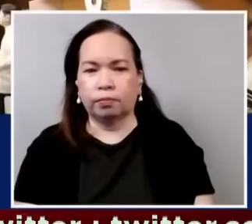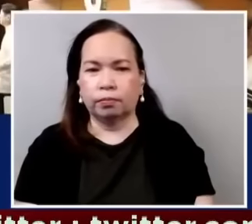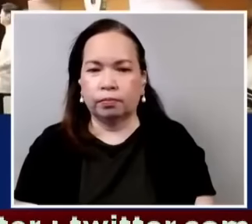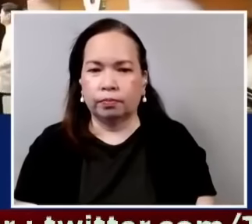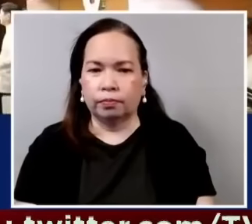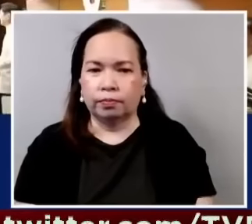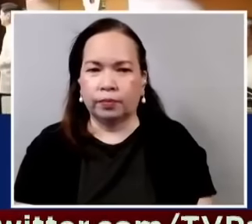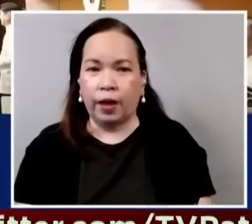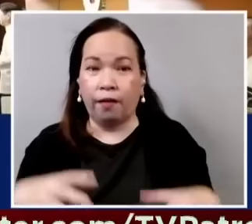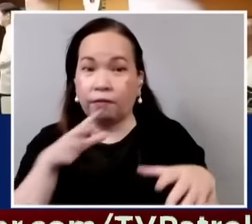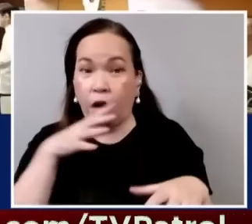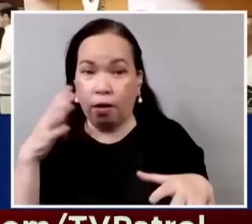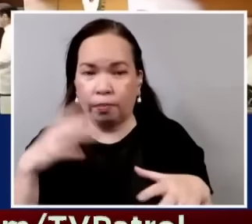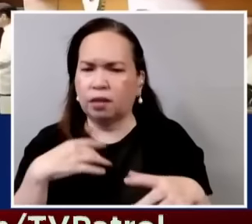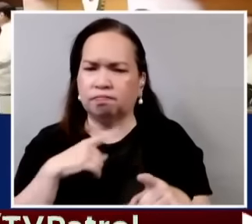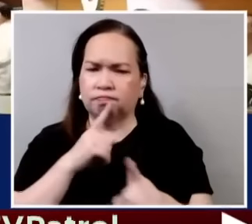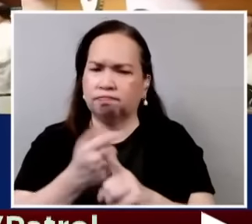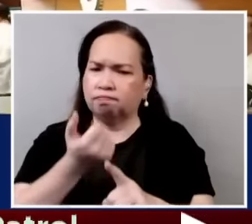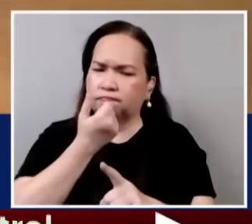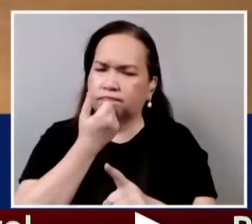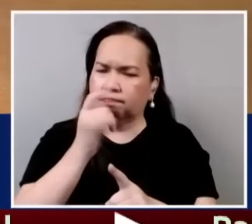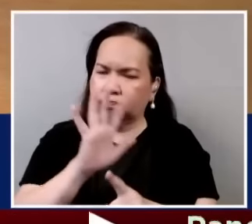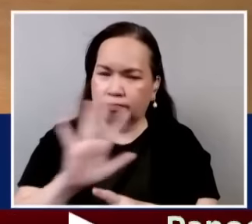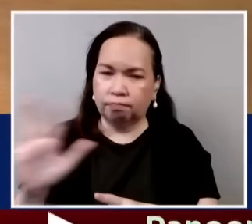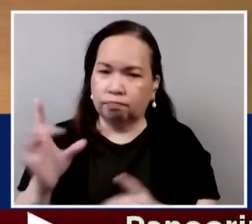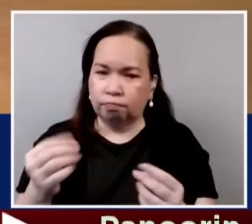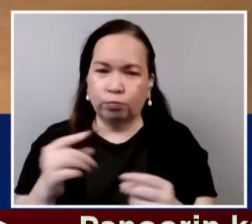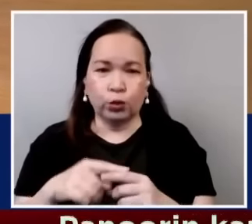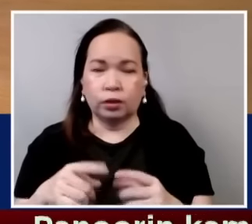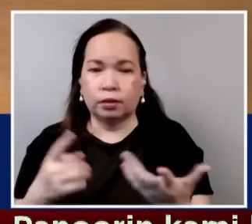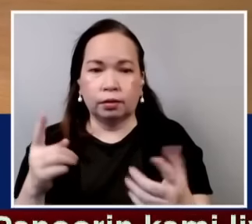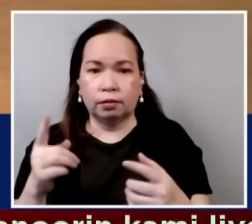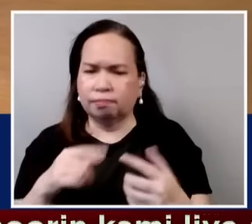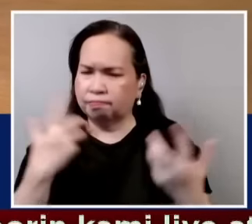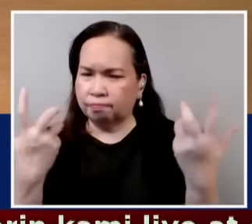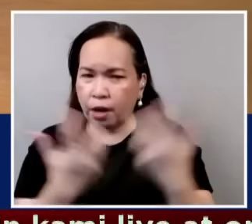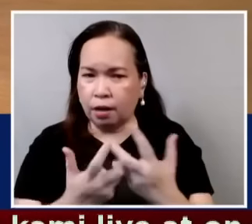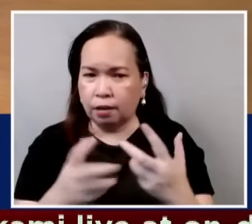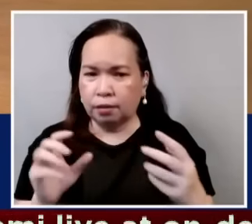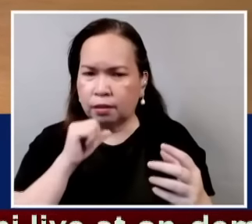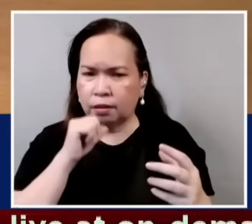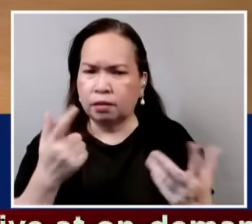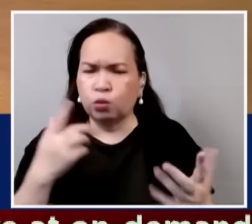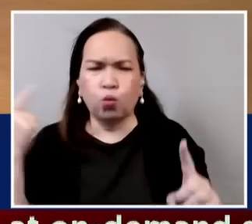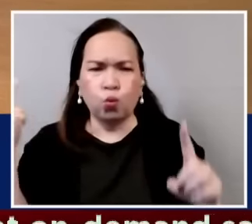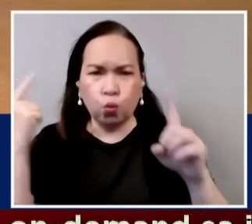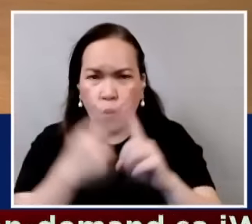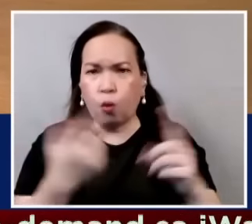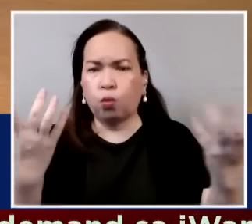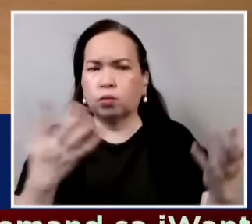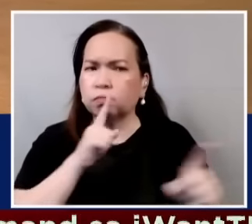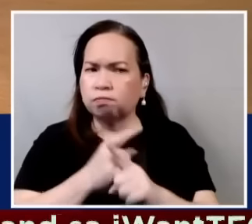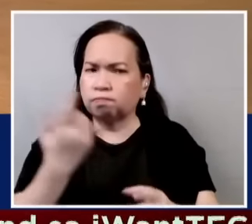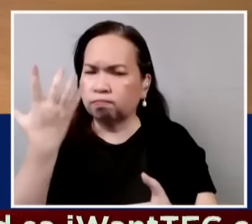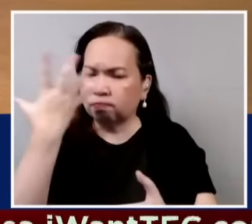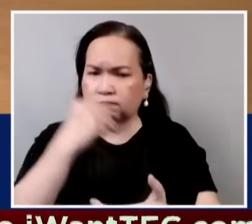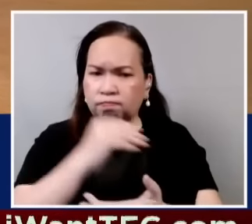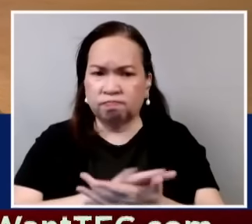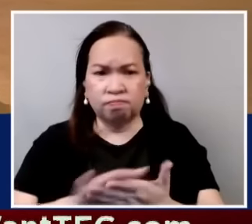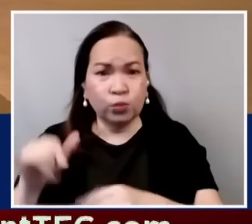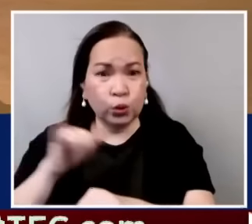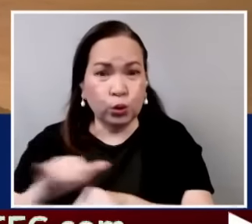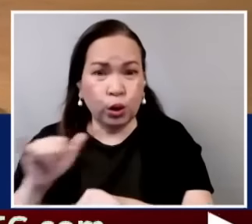Sadyang hindi tama ang kanilang gawain at hindi rin ito tugma sa ating magandang layunin. Pandaraya ang